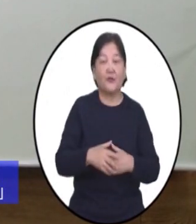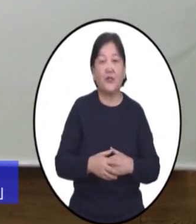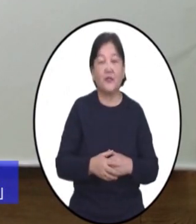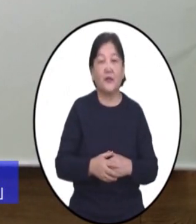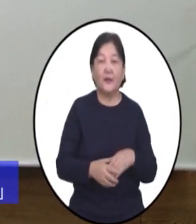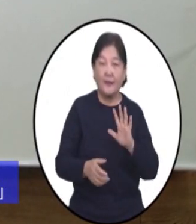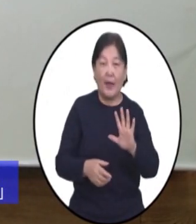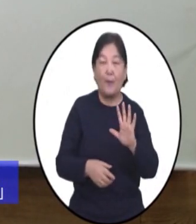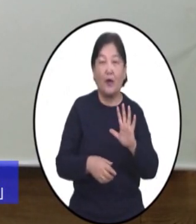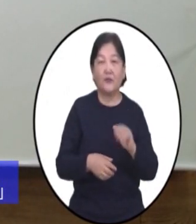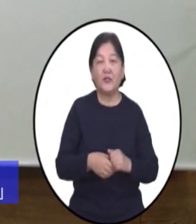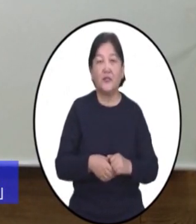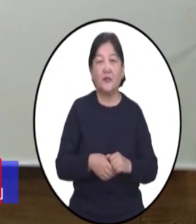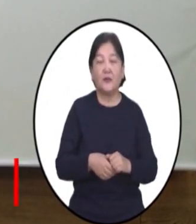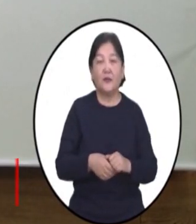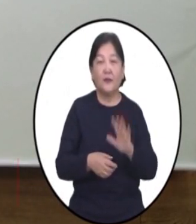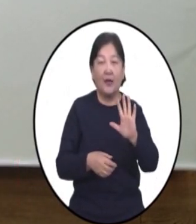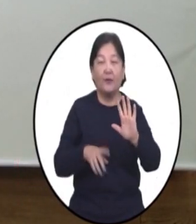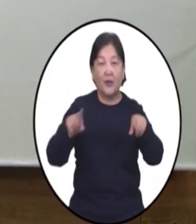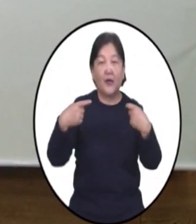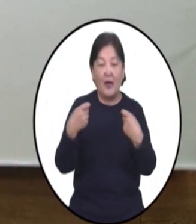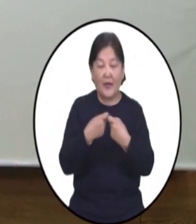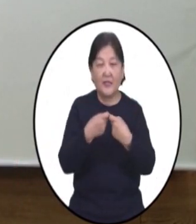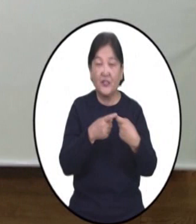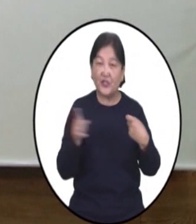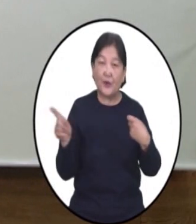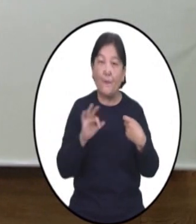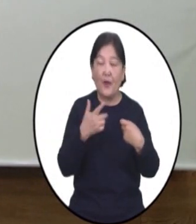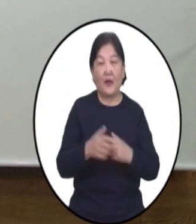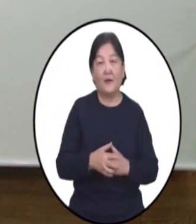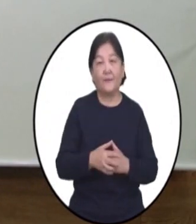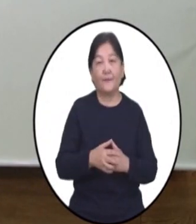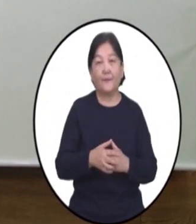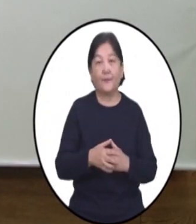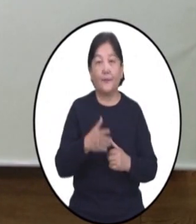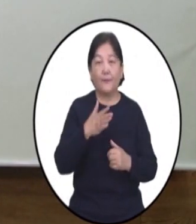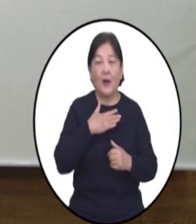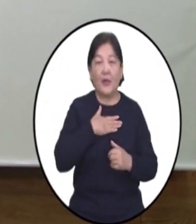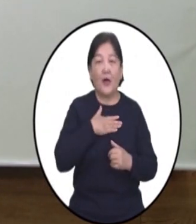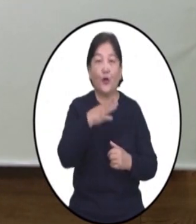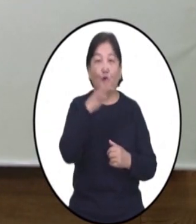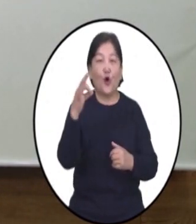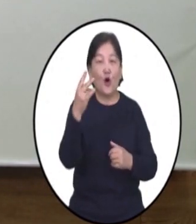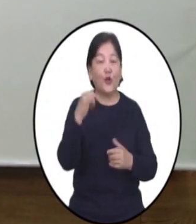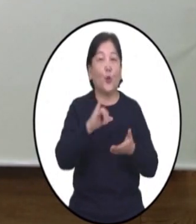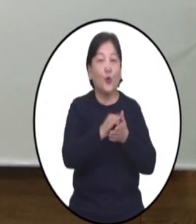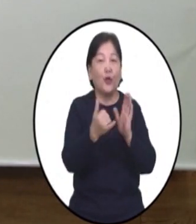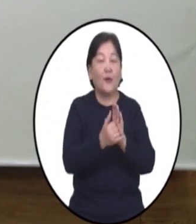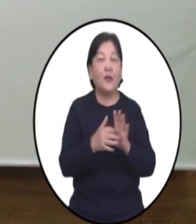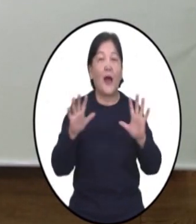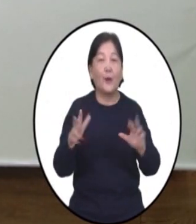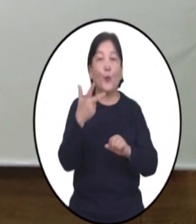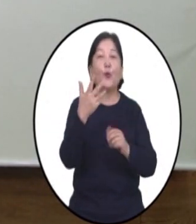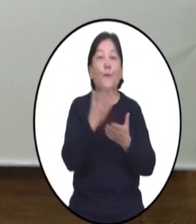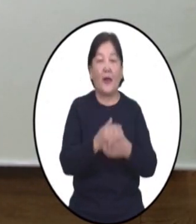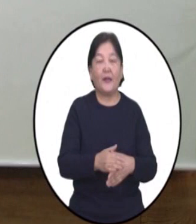5 байна. Тэгвэл 5 гэдэг утганд харгалзаж байгаа манай бодлогын тоо бол 13-ыг илэрхийлж байна